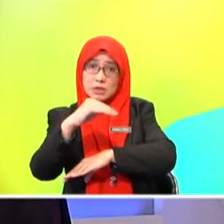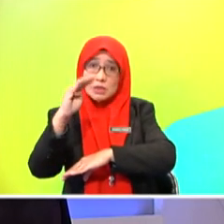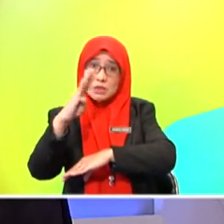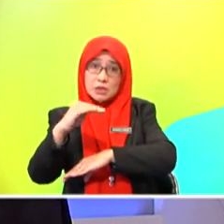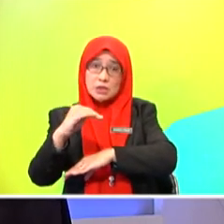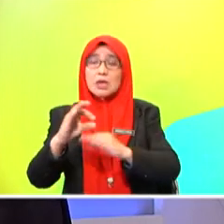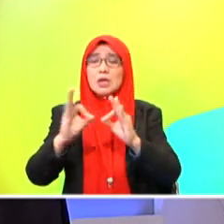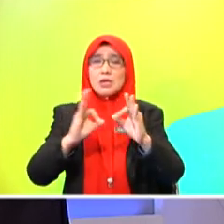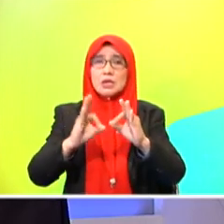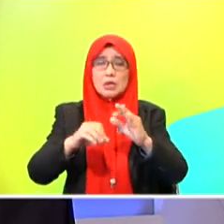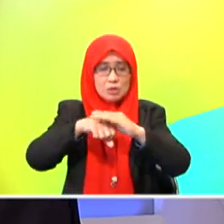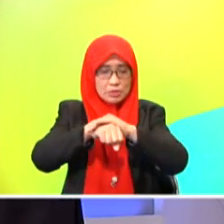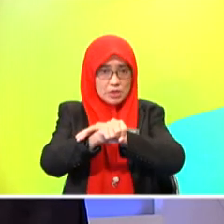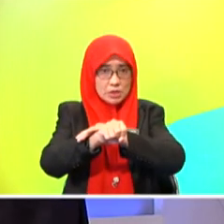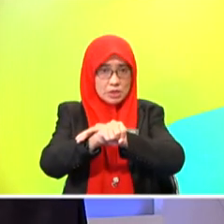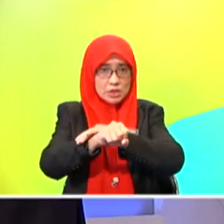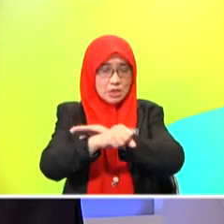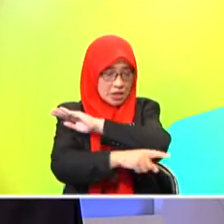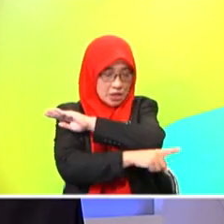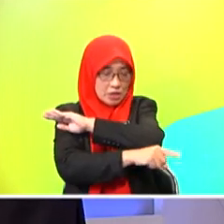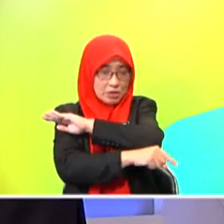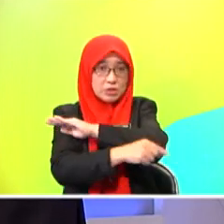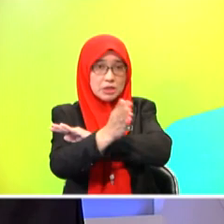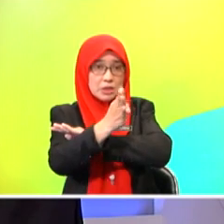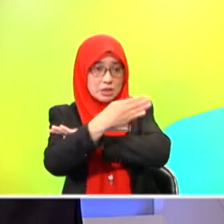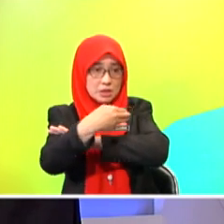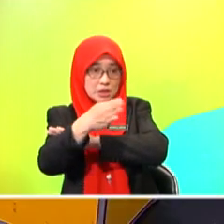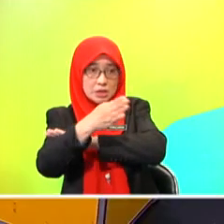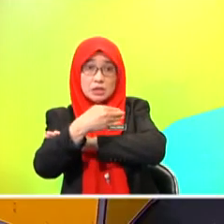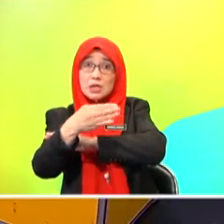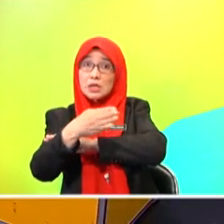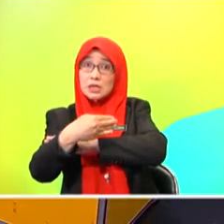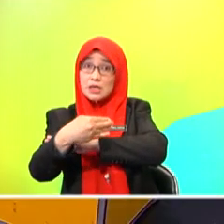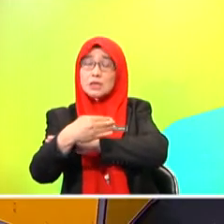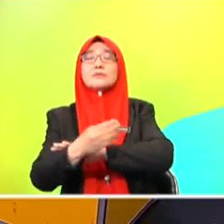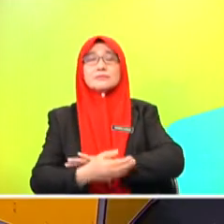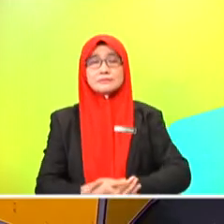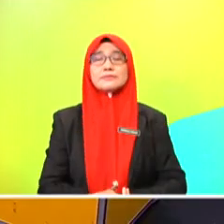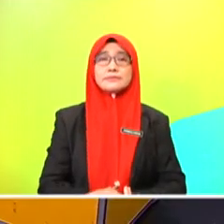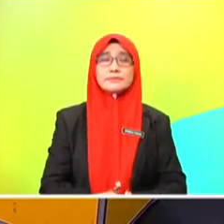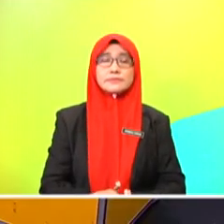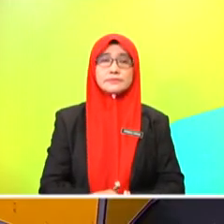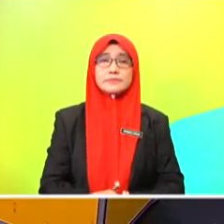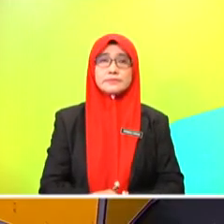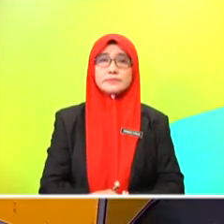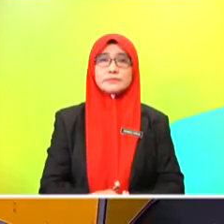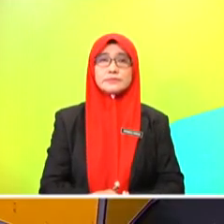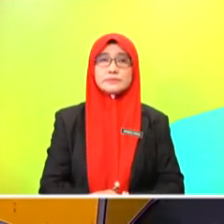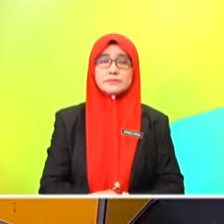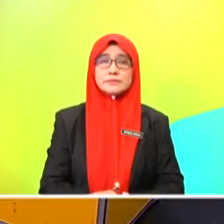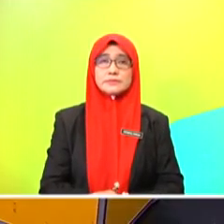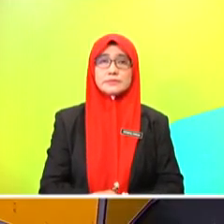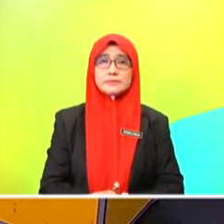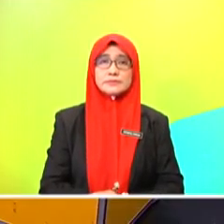atau melahirkan anak, dia akan ke kiri ke kanan. Okay, itulah yang membezakan sebenarnya. Ya, betul, murid-murid.